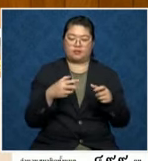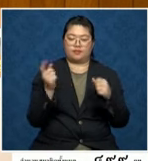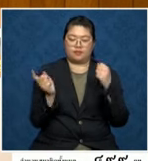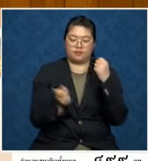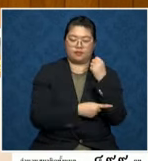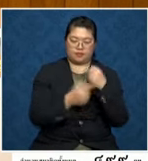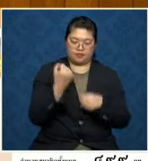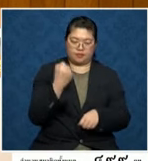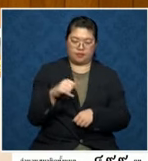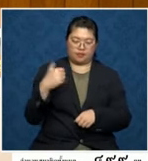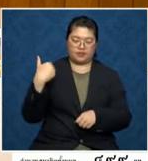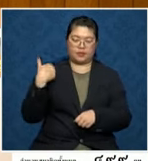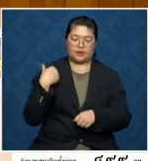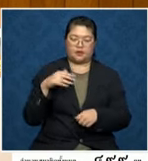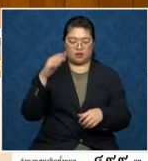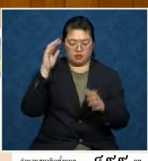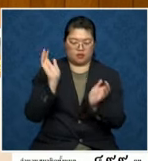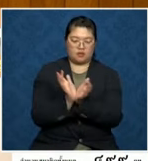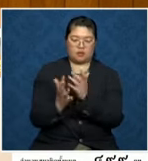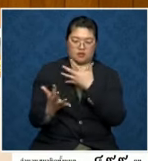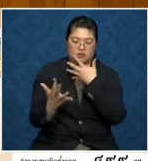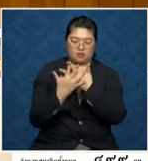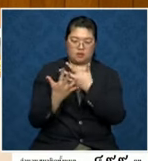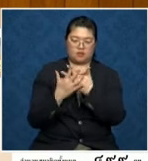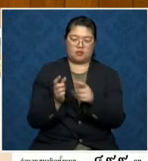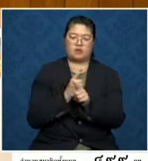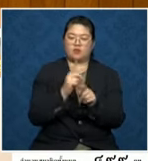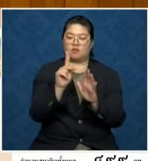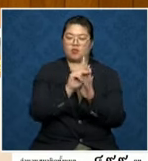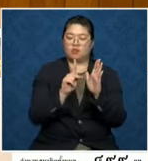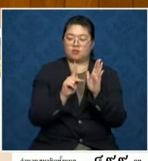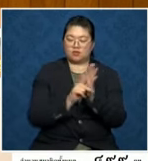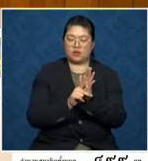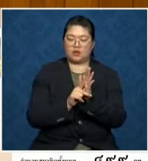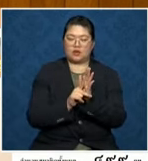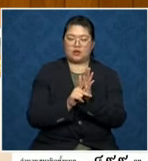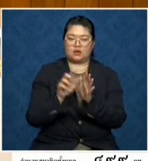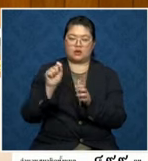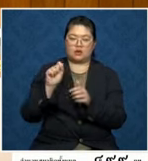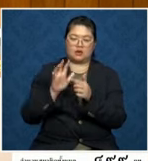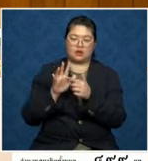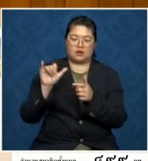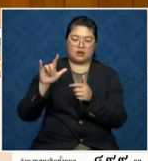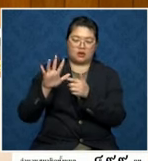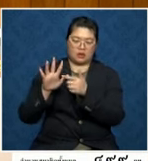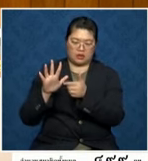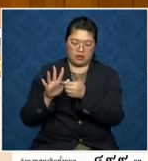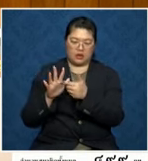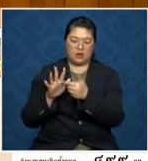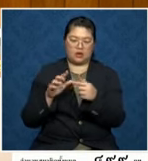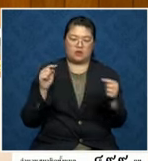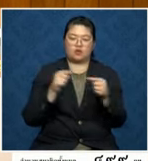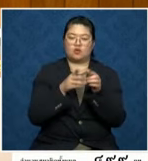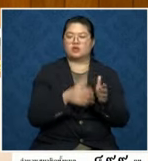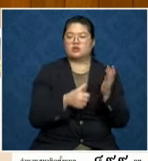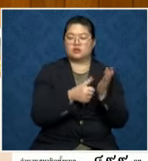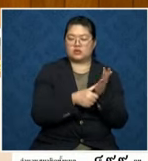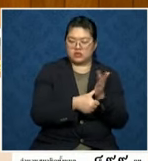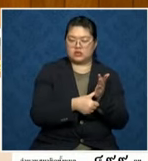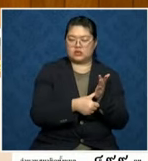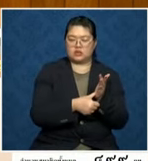าศัยโทษจำคุกตามกฎหมายอาญาเป็นเครื่องมือบีบคั้นกับลูกหนี้ทางแพ่งให้ชำระ